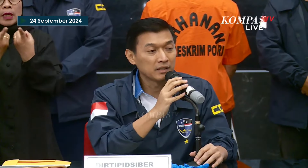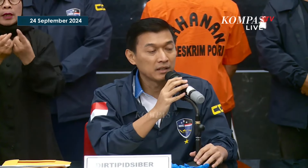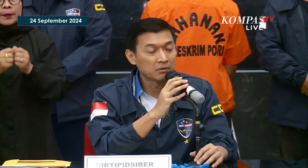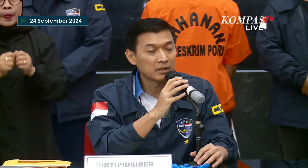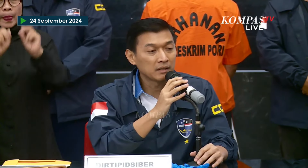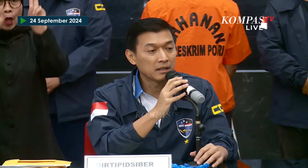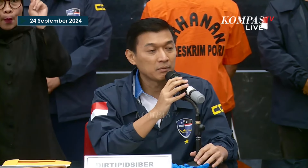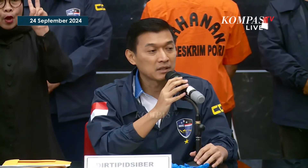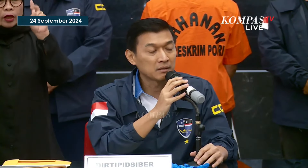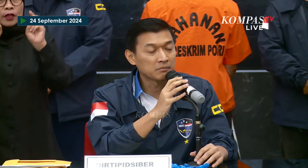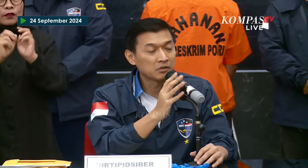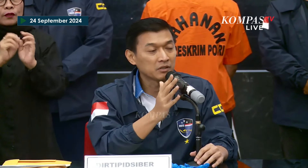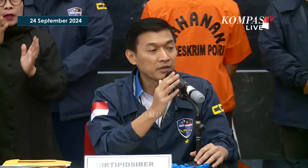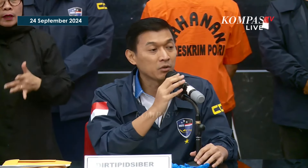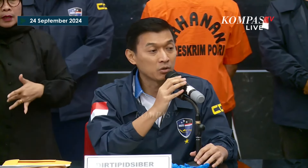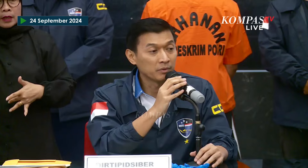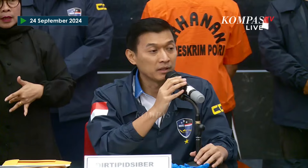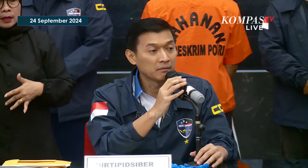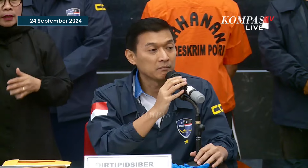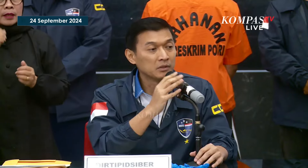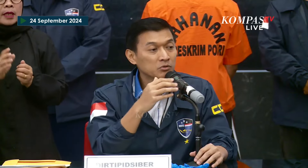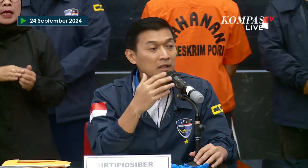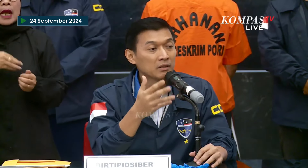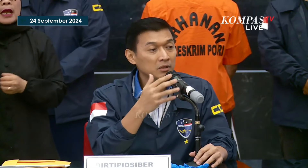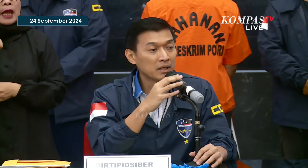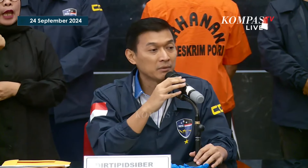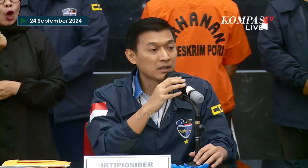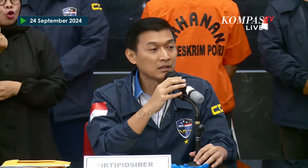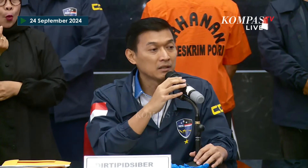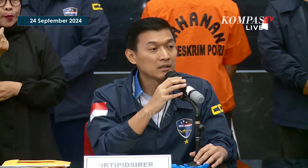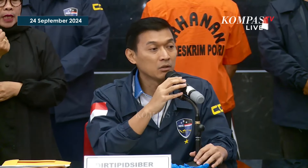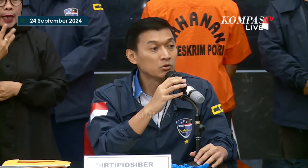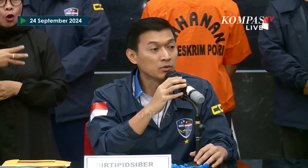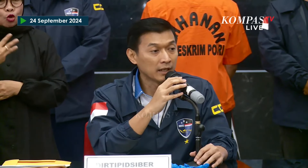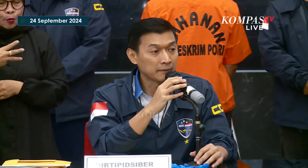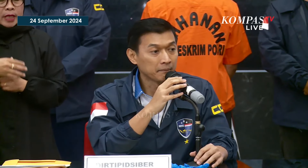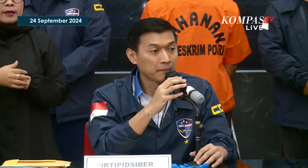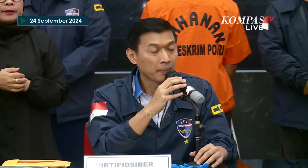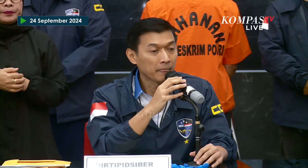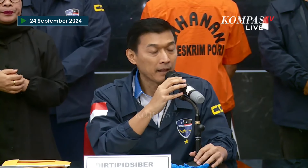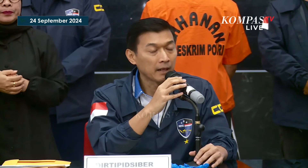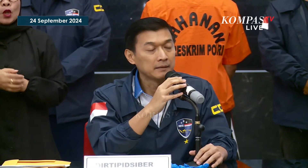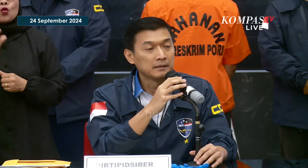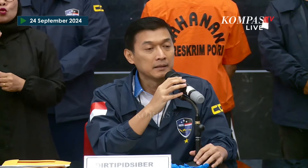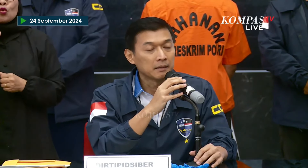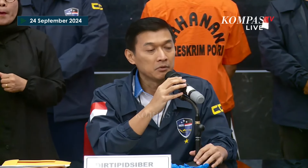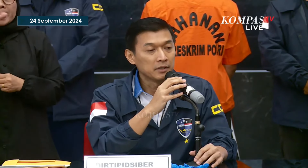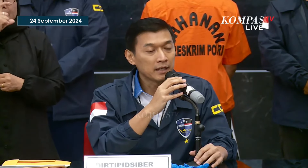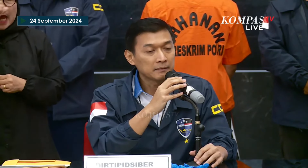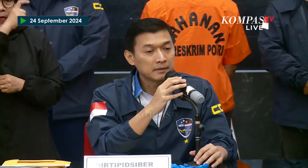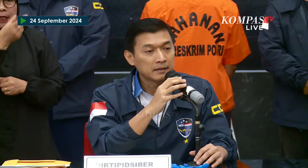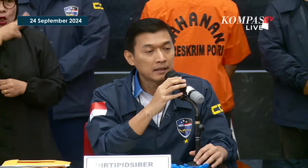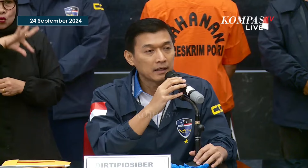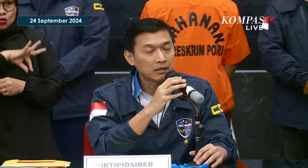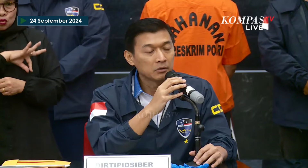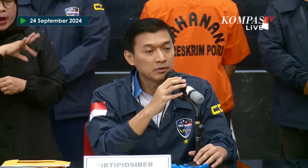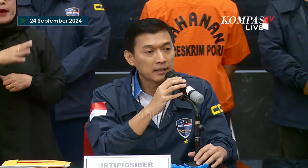Motif yang dilakukan ada berdasarkan motif ekonomi, menjual untuk mendapatkan keuntungan. Ya.